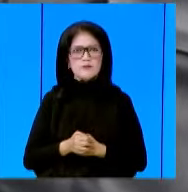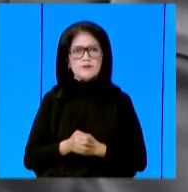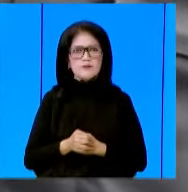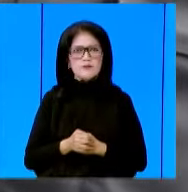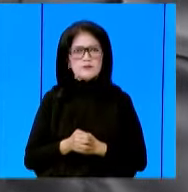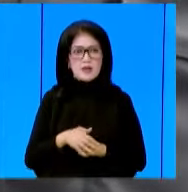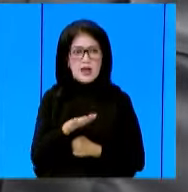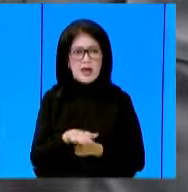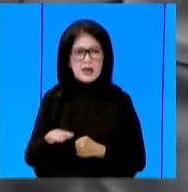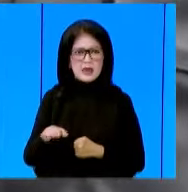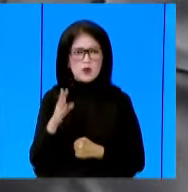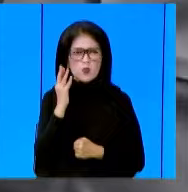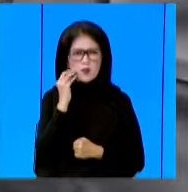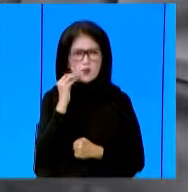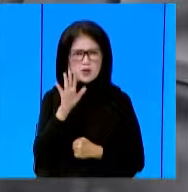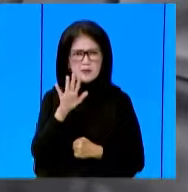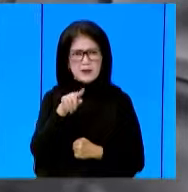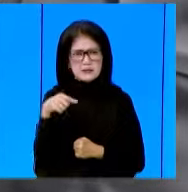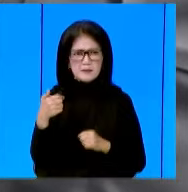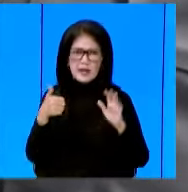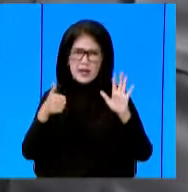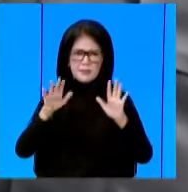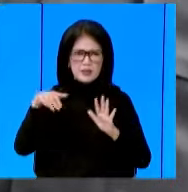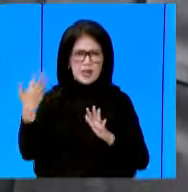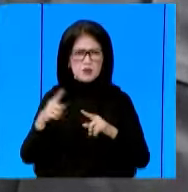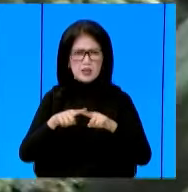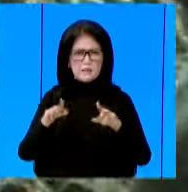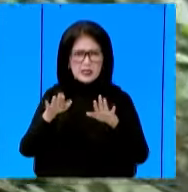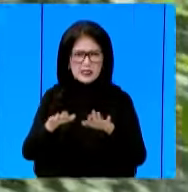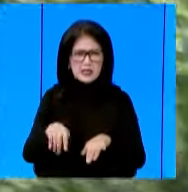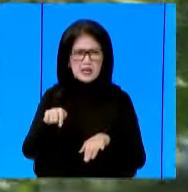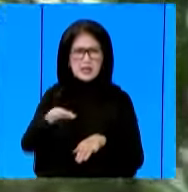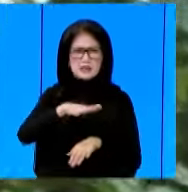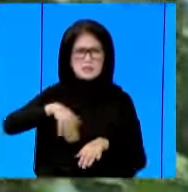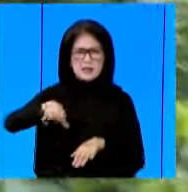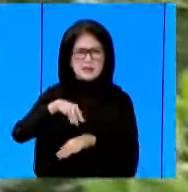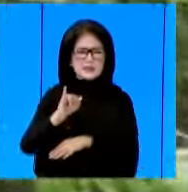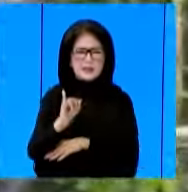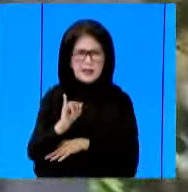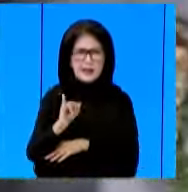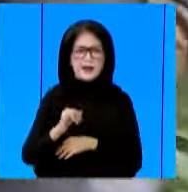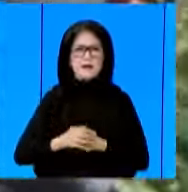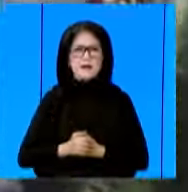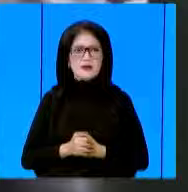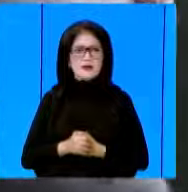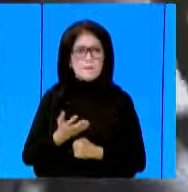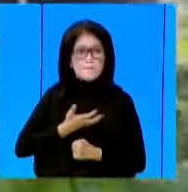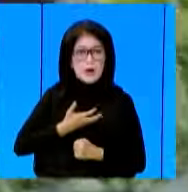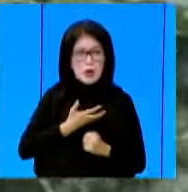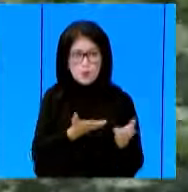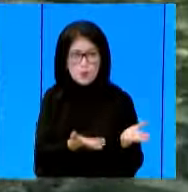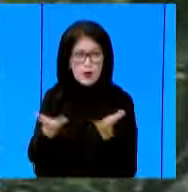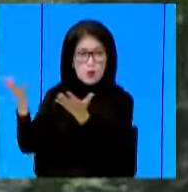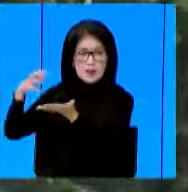anak seusia 5 tahun, 6 tahun harus tinggal di tempat yang kurang layak ya. Saat akan dipindahkan ke wisma